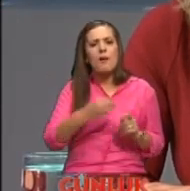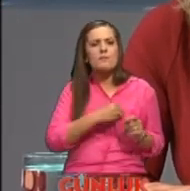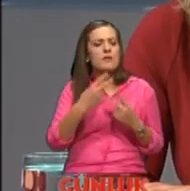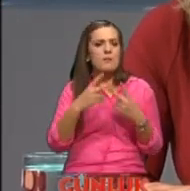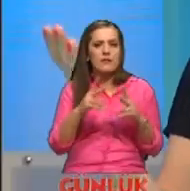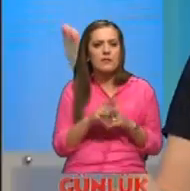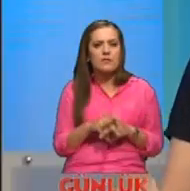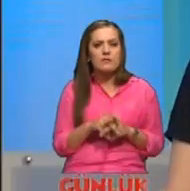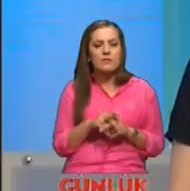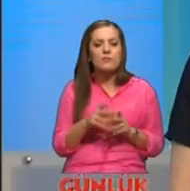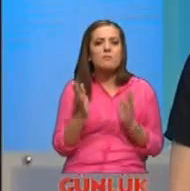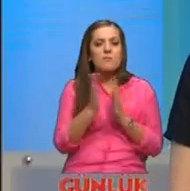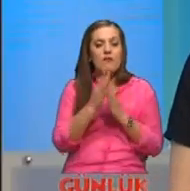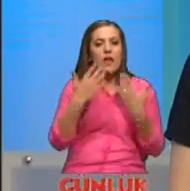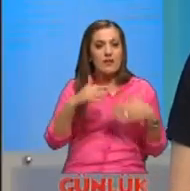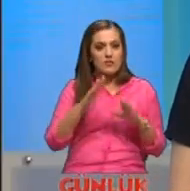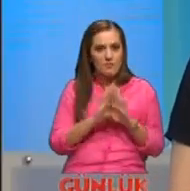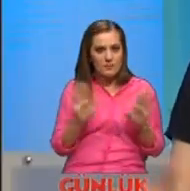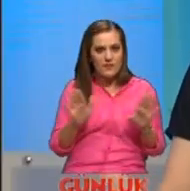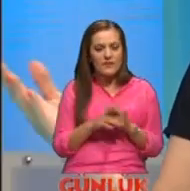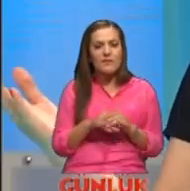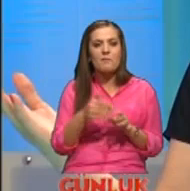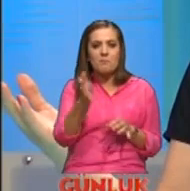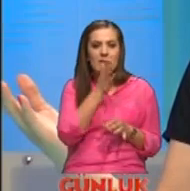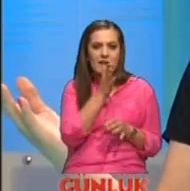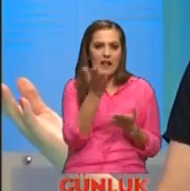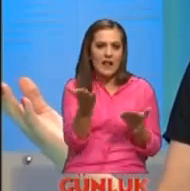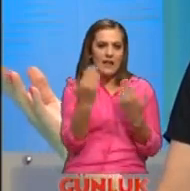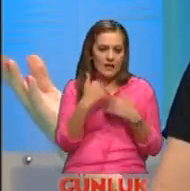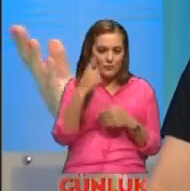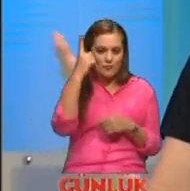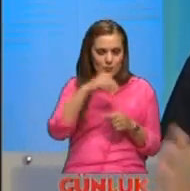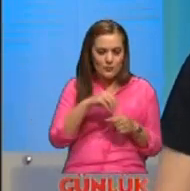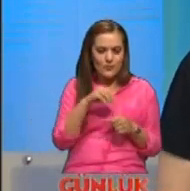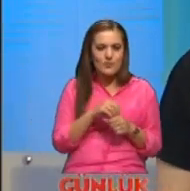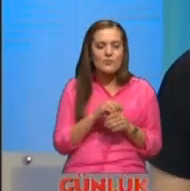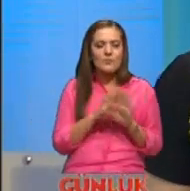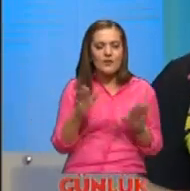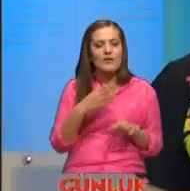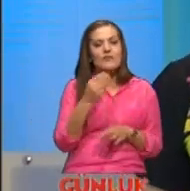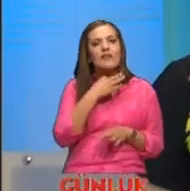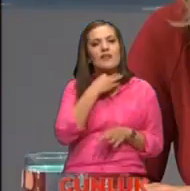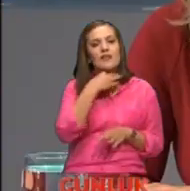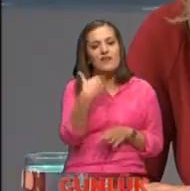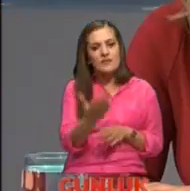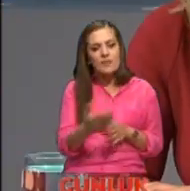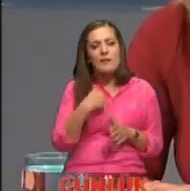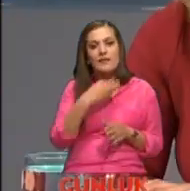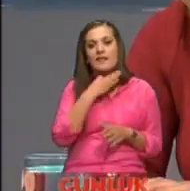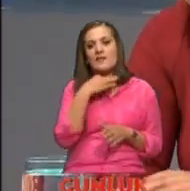kadar. Bravo. Heyecan gitti. Gitti. Bilgiler geldi çünkü. İşte bu kadar. Çok teşekkür ediyorum. Ben teşekkür ediyorum.